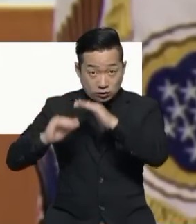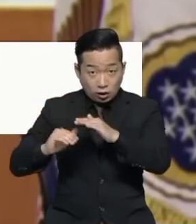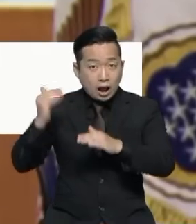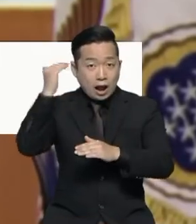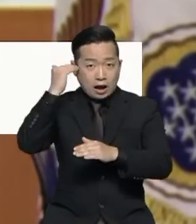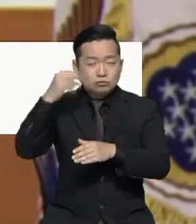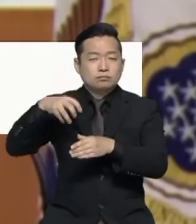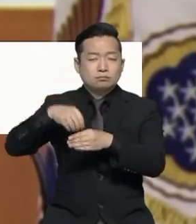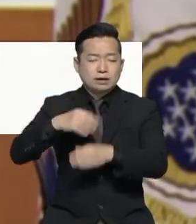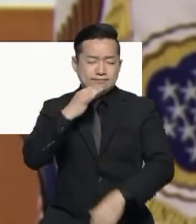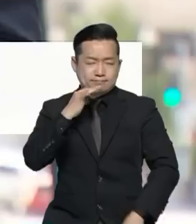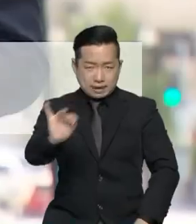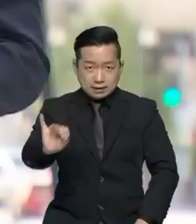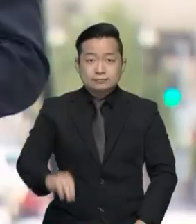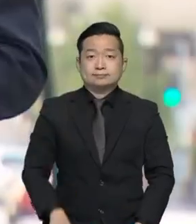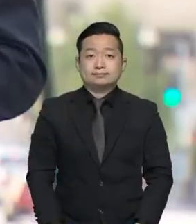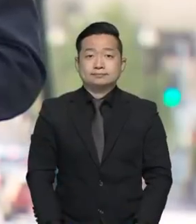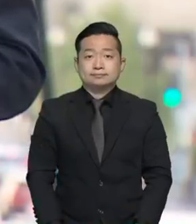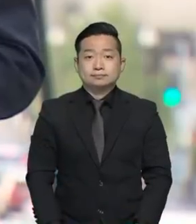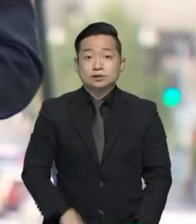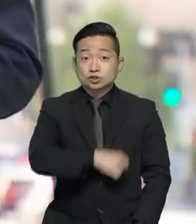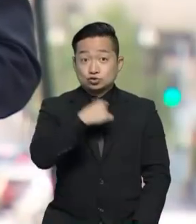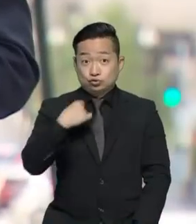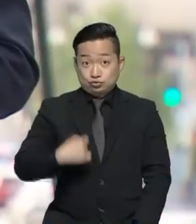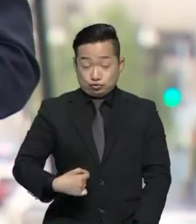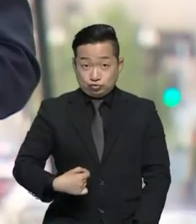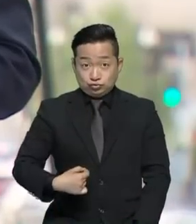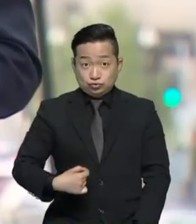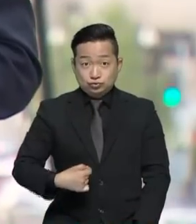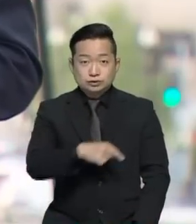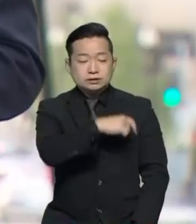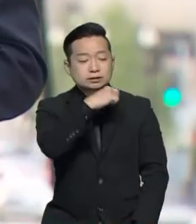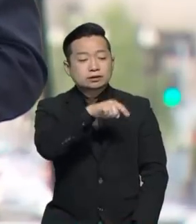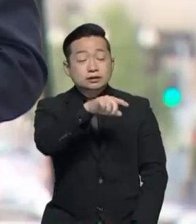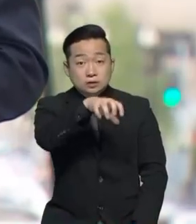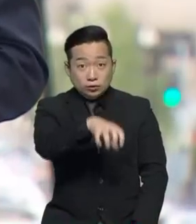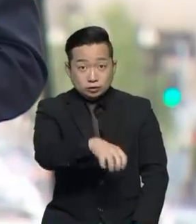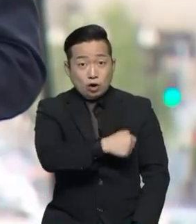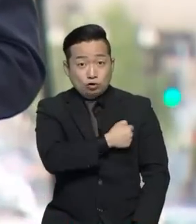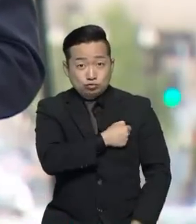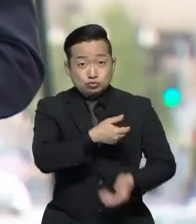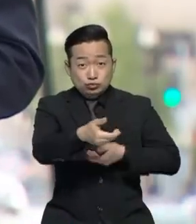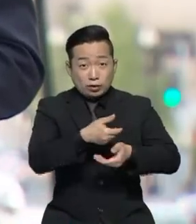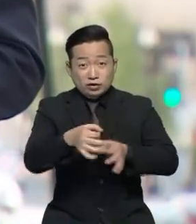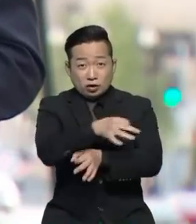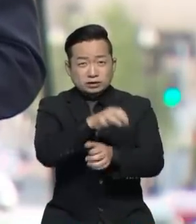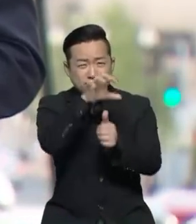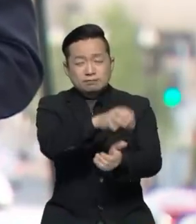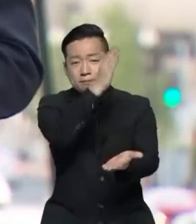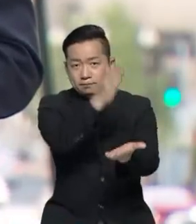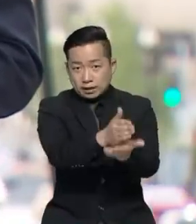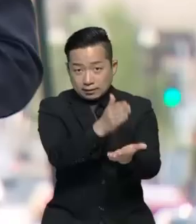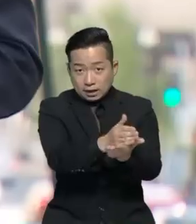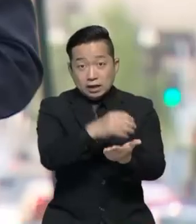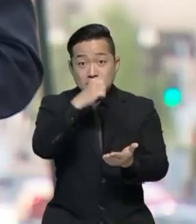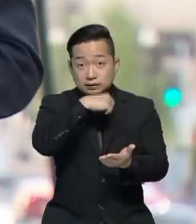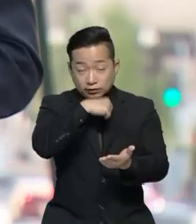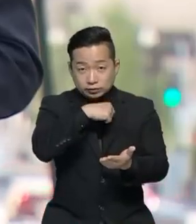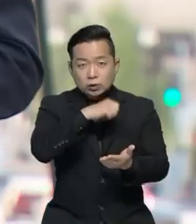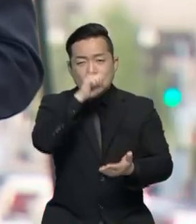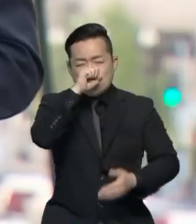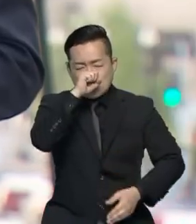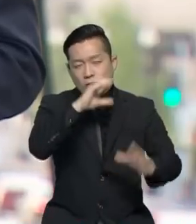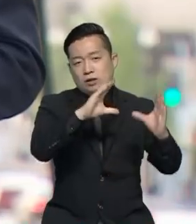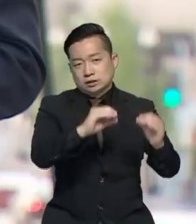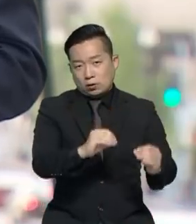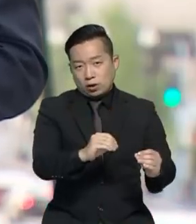Korea is one of them. 중국을 향해선 타이완에 대한 군사, 외교, 경제적 압박을 중단하고 타이완과 의미 있는